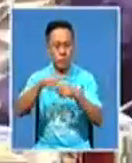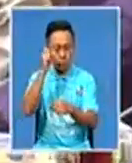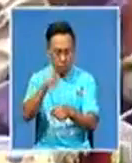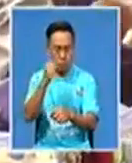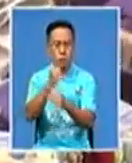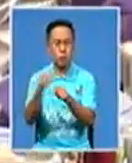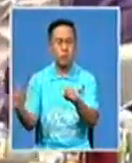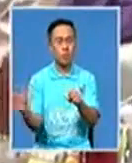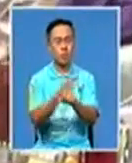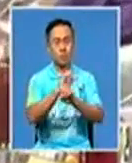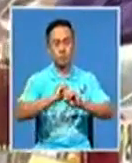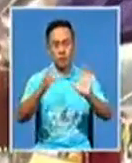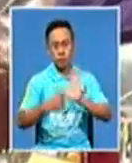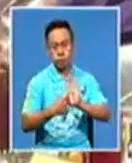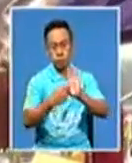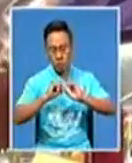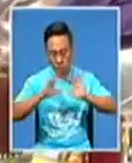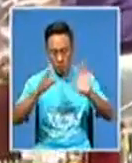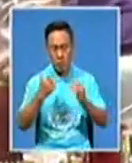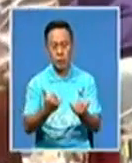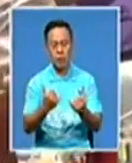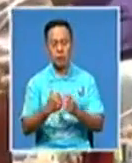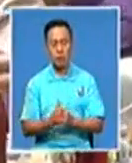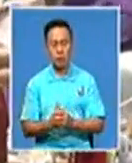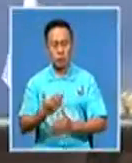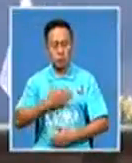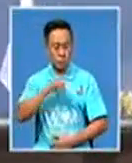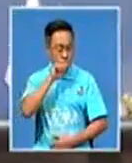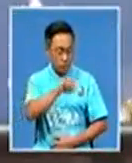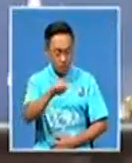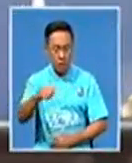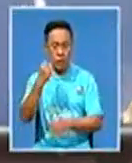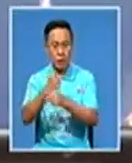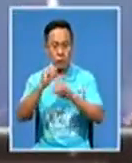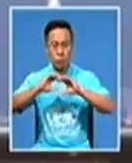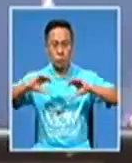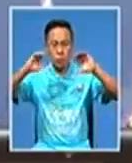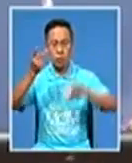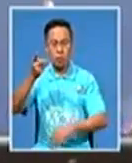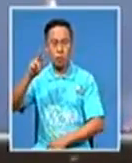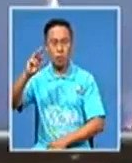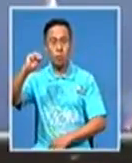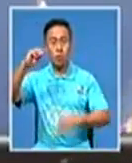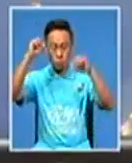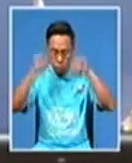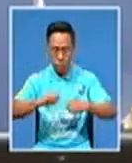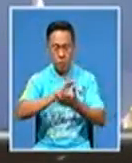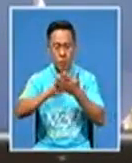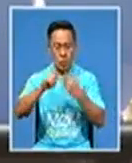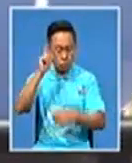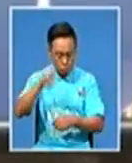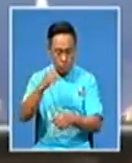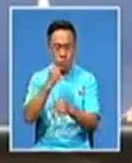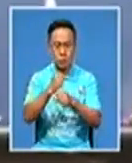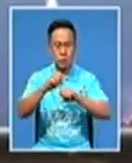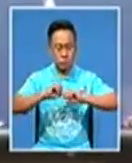จในทุกกิจกรรมที่นายกรัฐมนตรีได้สั่งการไปแล้วหรือที่ครม.ได้สั่งการไปแล้วนะครับอันนี้จะต้องสามาร